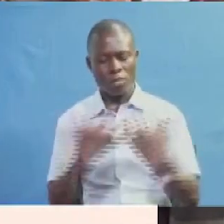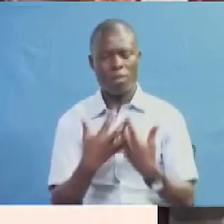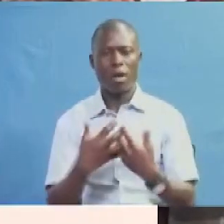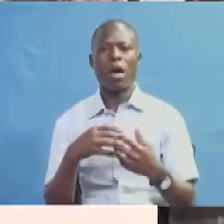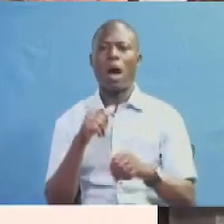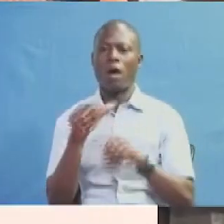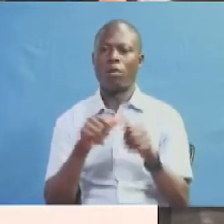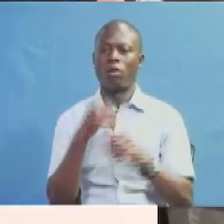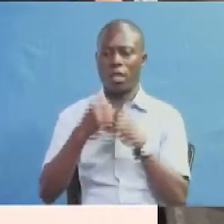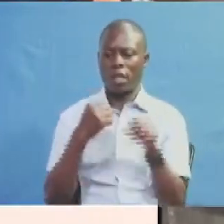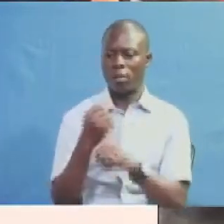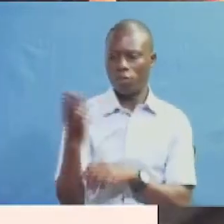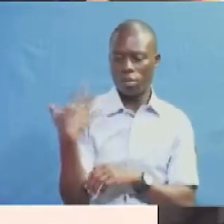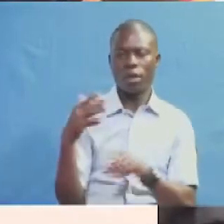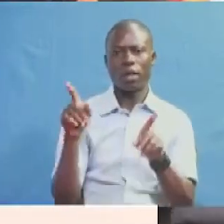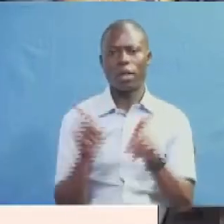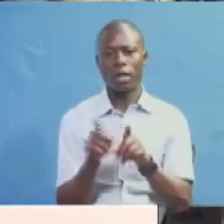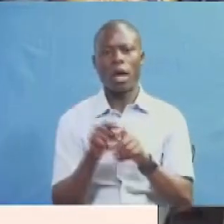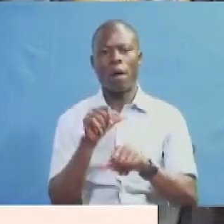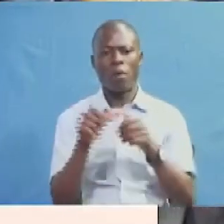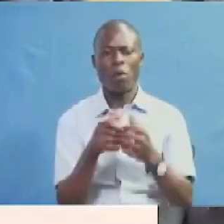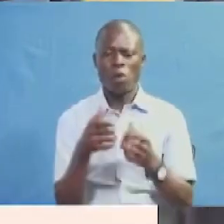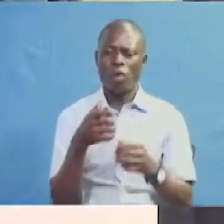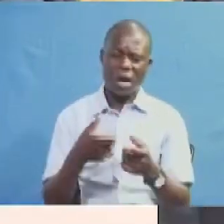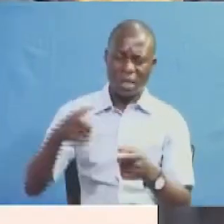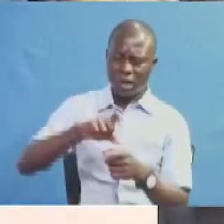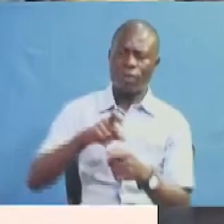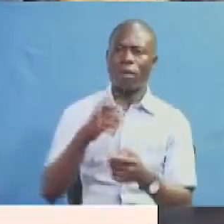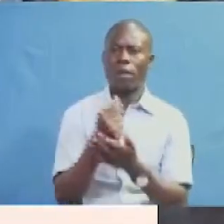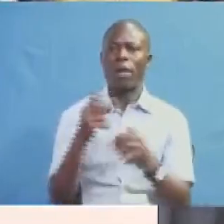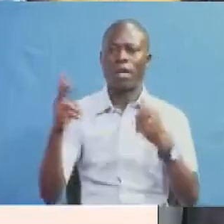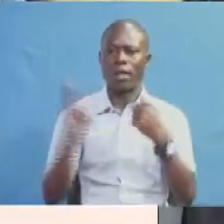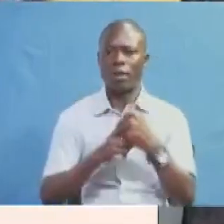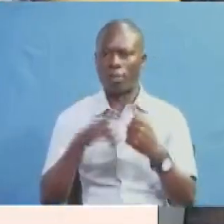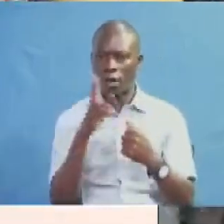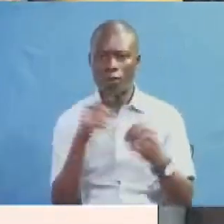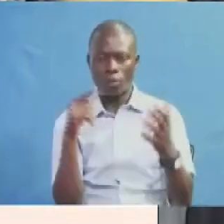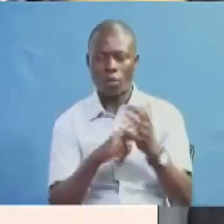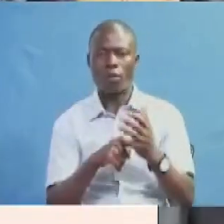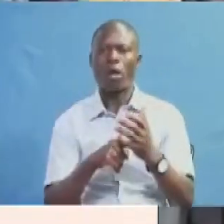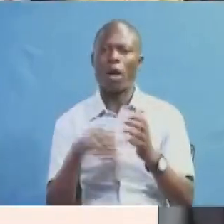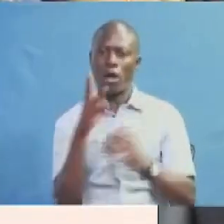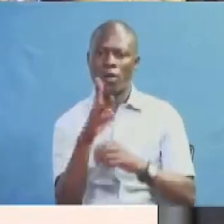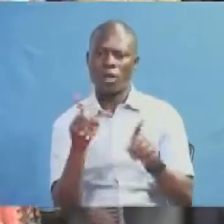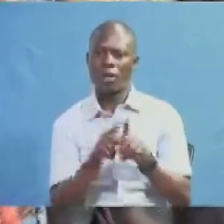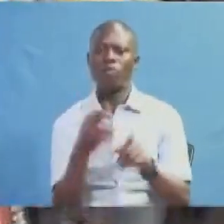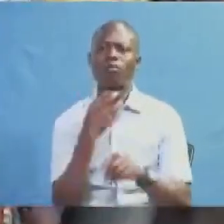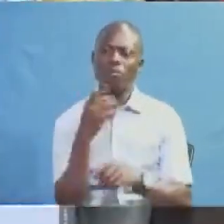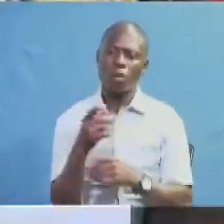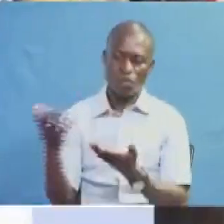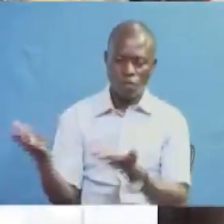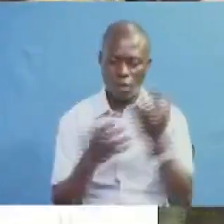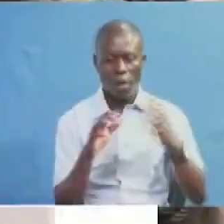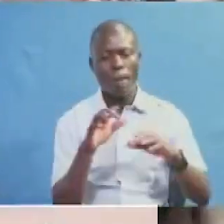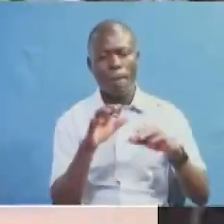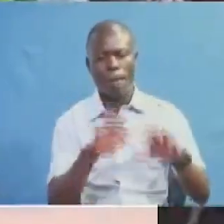mwaka jana, kiasi cha kila kilo kimeongezeka hadi shilingi 74.4, wakidai kuwa kahawa yao ilipelekwa